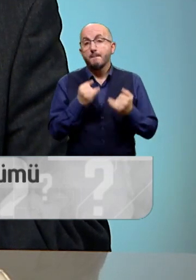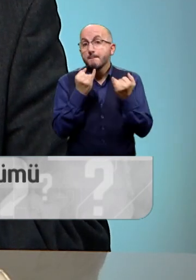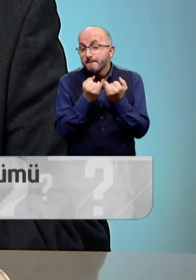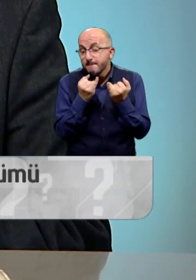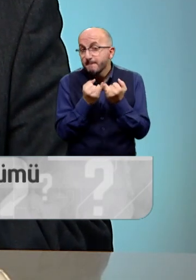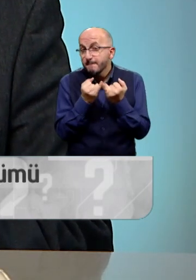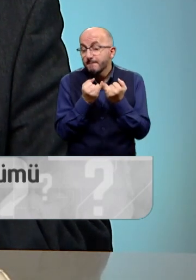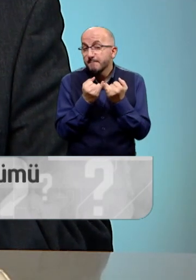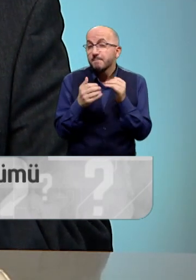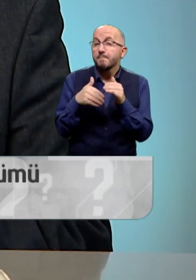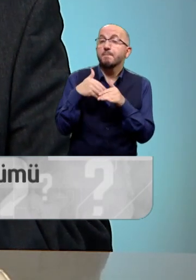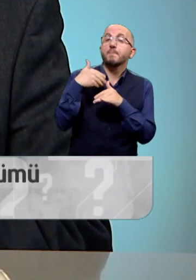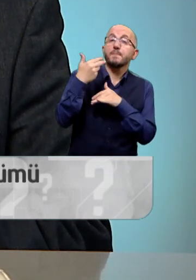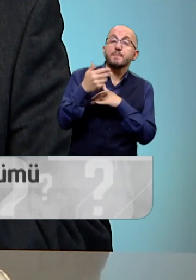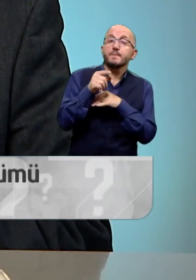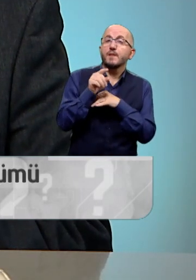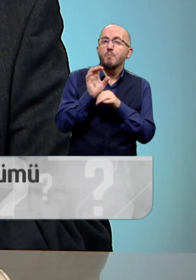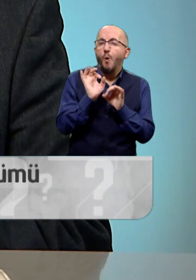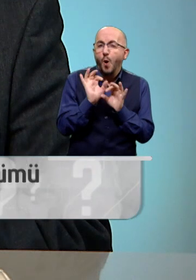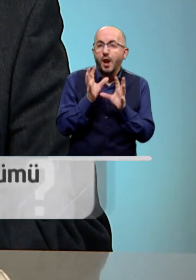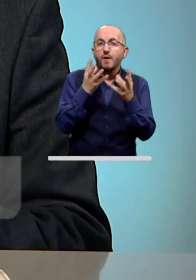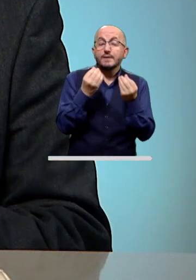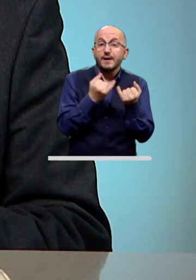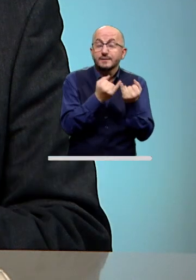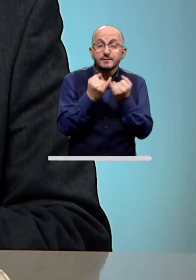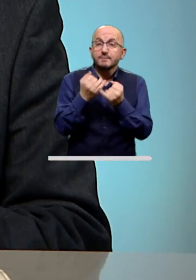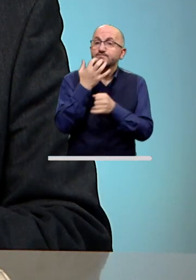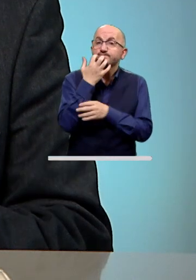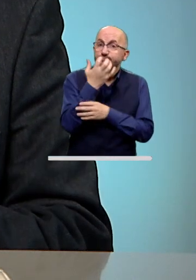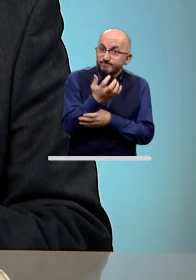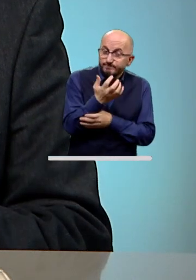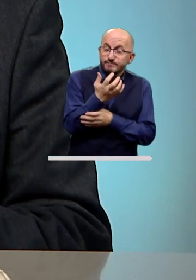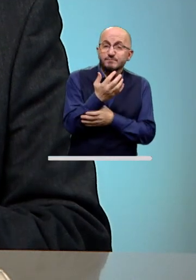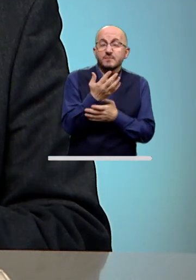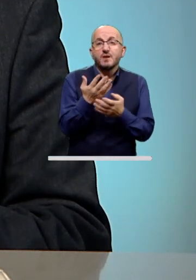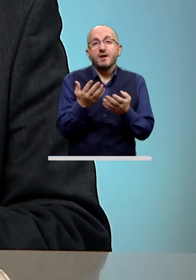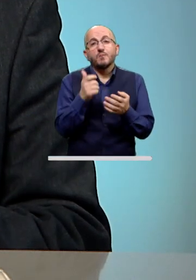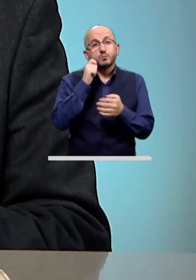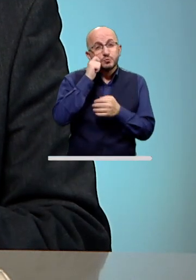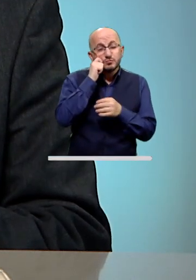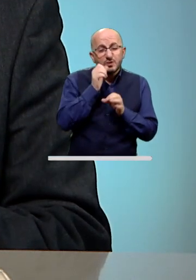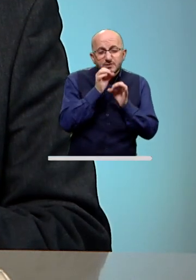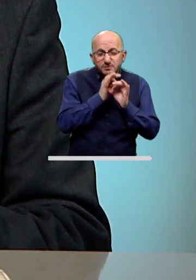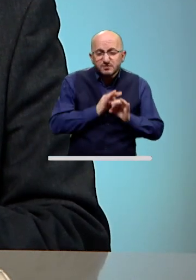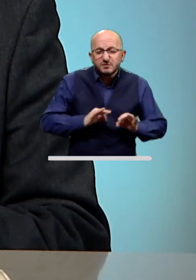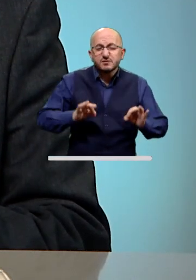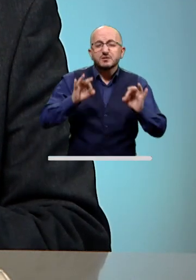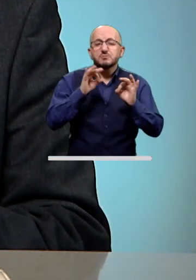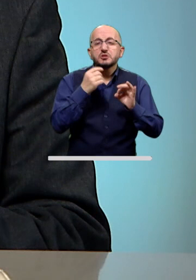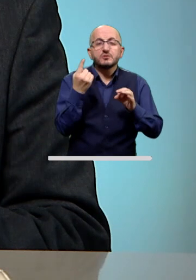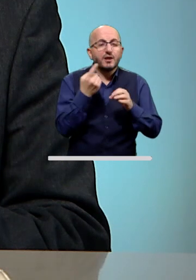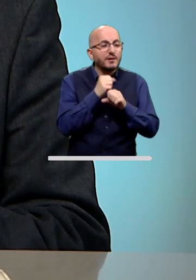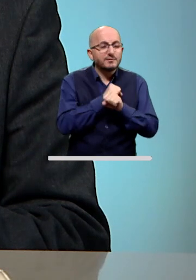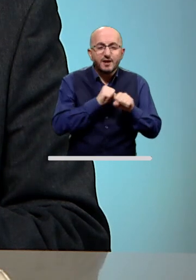Kardeşimize, diğer bu durumda olan kardeşlerimize tavsiyemiz, yani Müslümanın hiçbir şeyde zararı